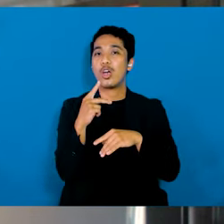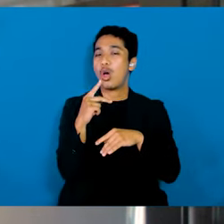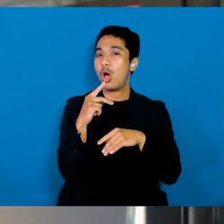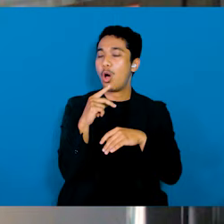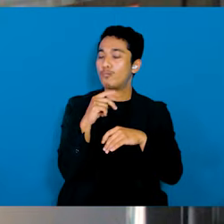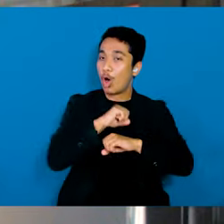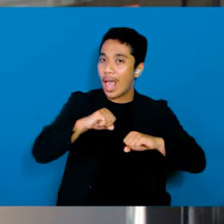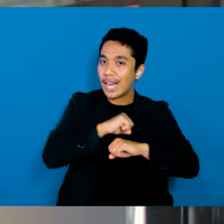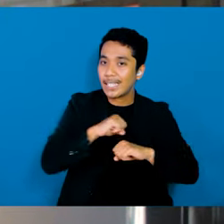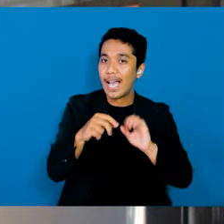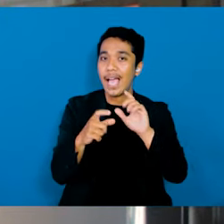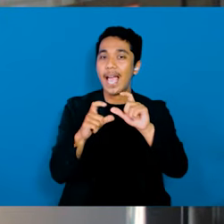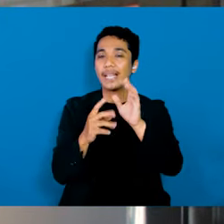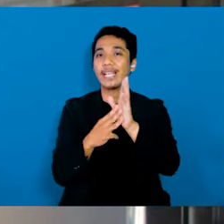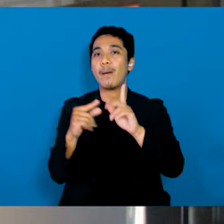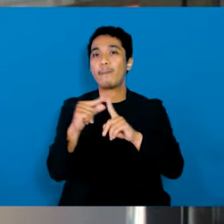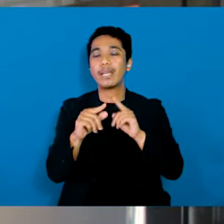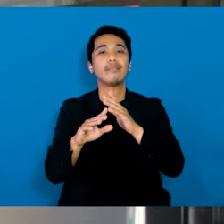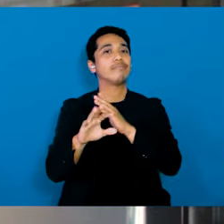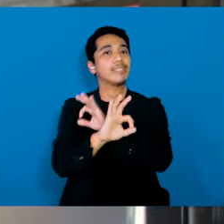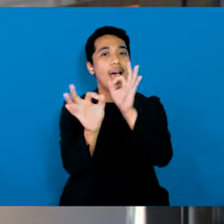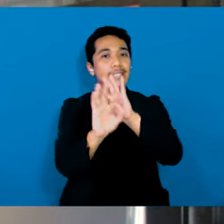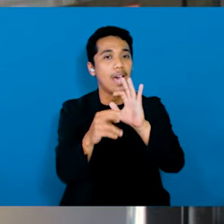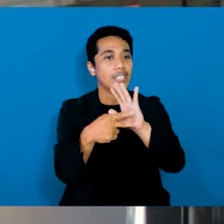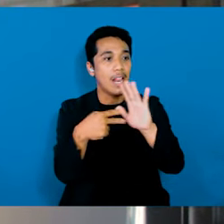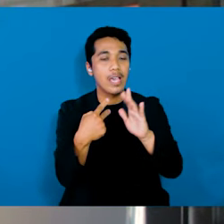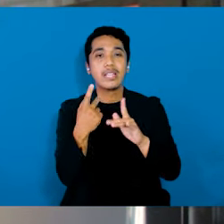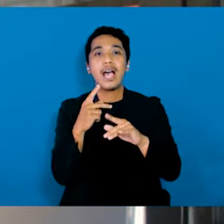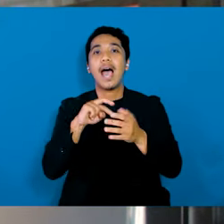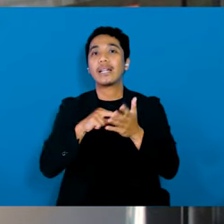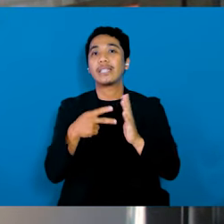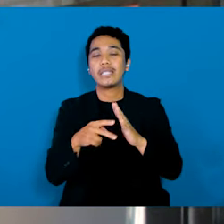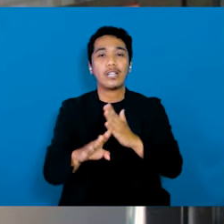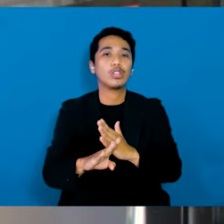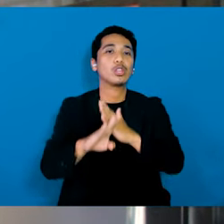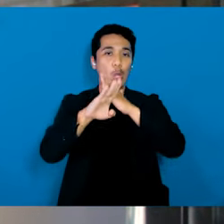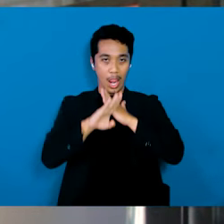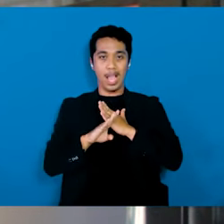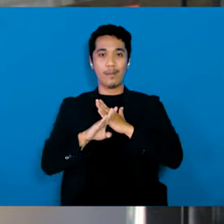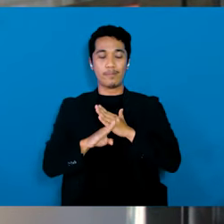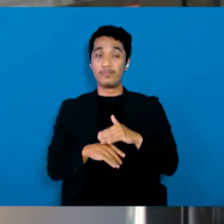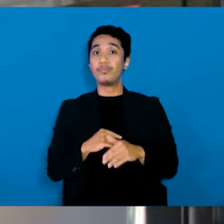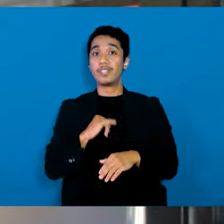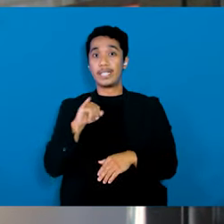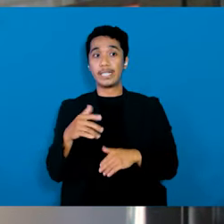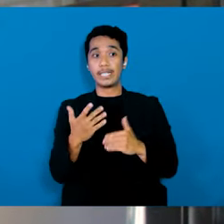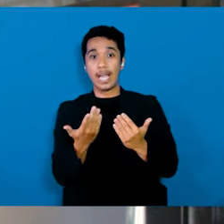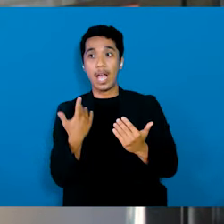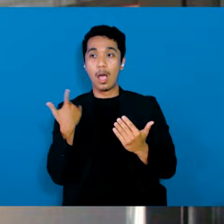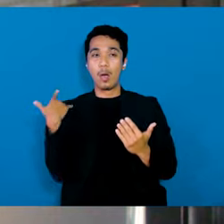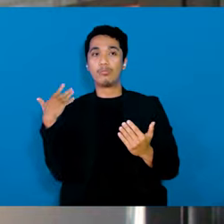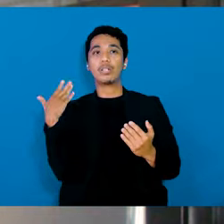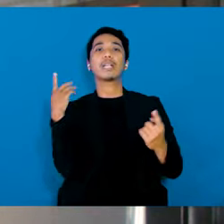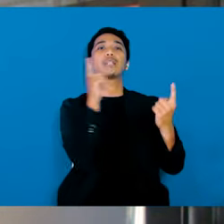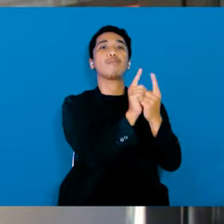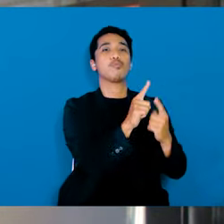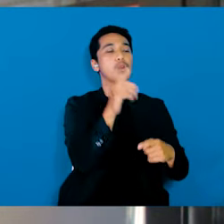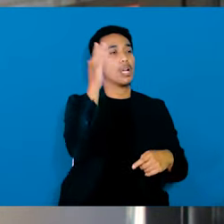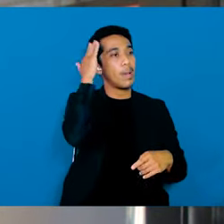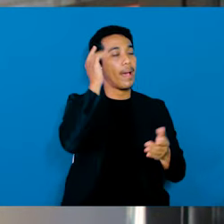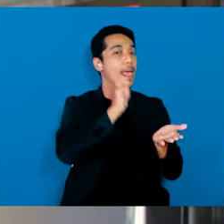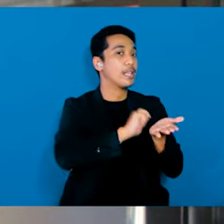SMP kosong kan. Ditolak waktu itu. Ini enggak ada nilai olahraganya. Ya waktu itu memang akhirnya saya naik ke kepala sekolah. Saya